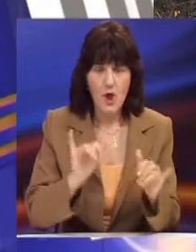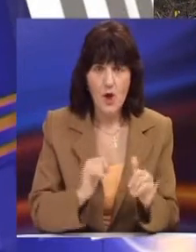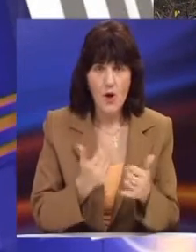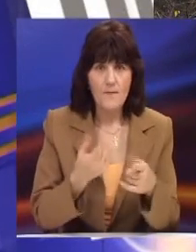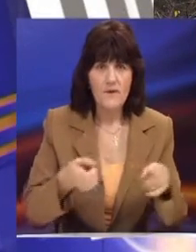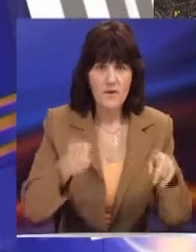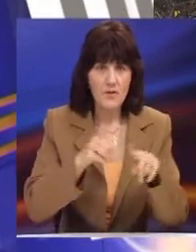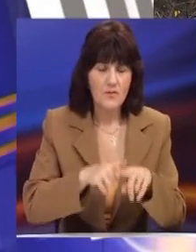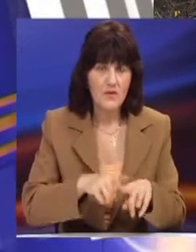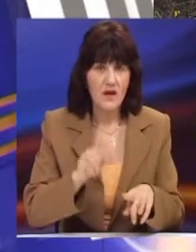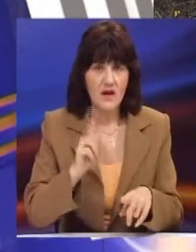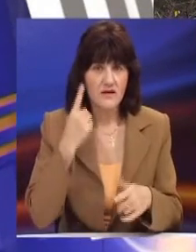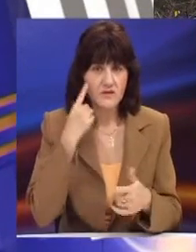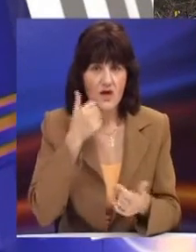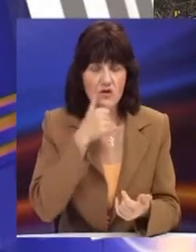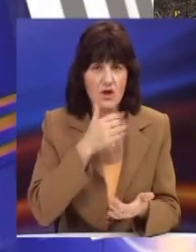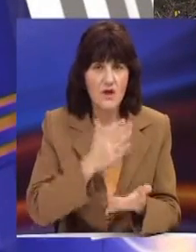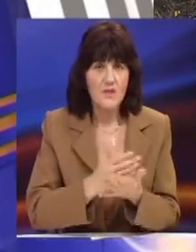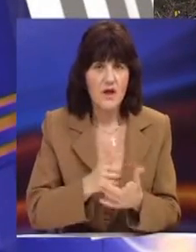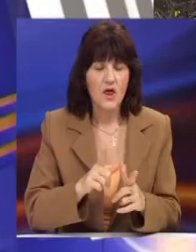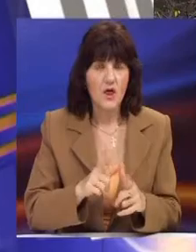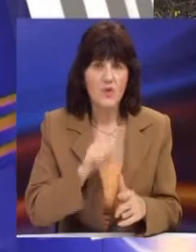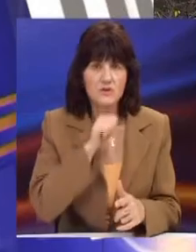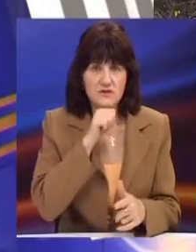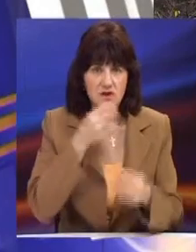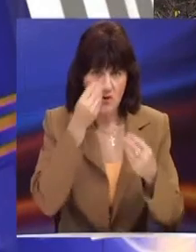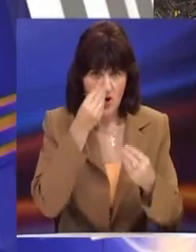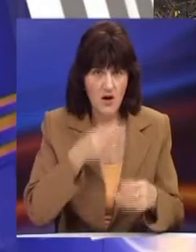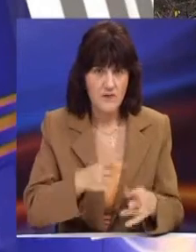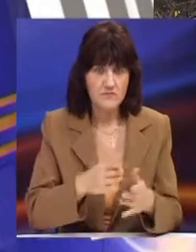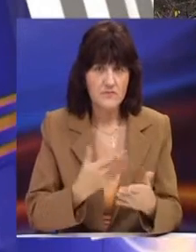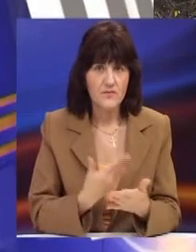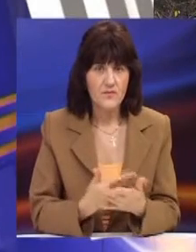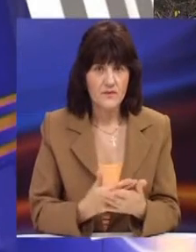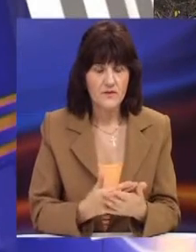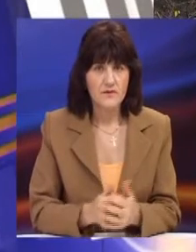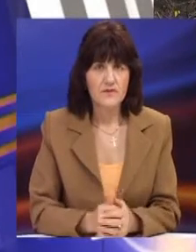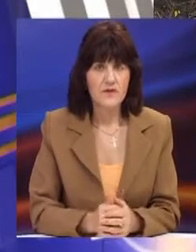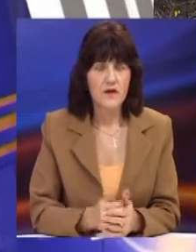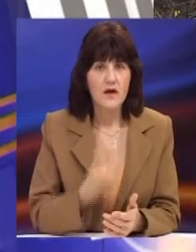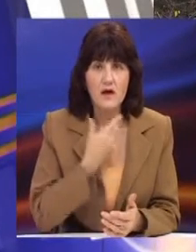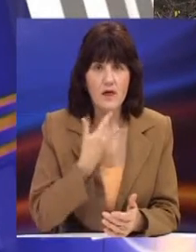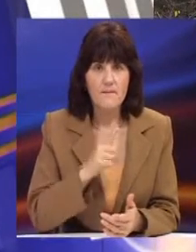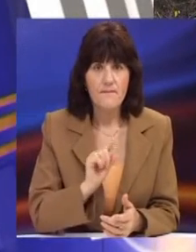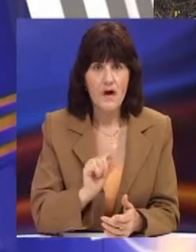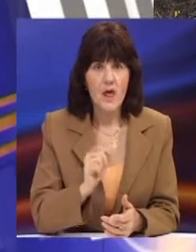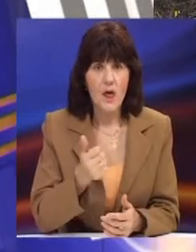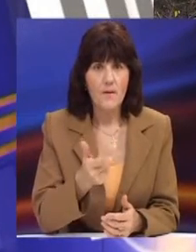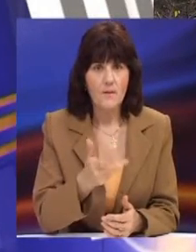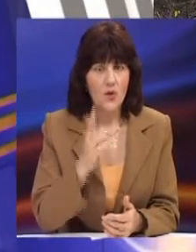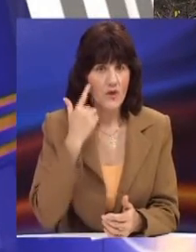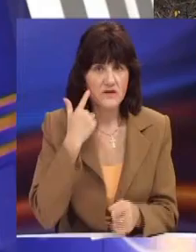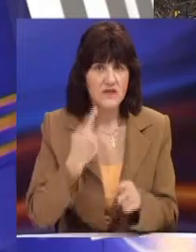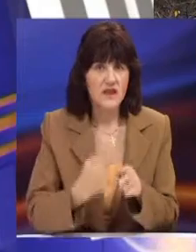negde ponovilo, a da ne znamo šta se bilo i koje su zla naneta. Jer još jednom da se podsjetimo, ne mali broj, ne zna se